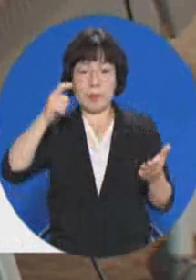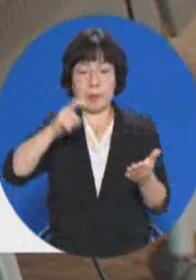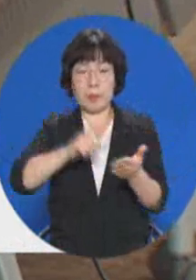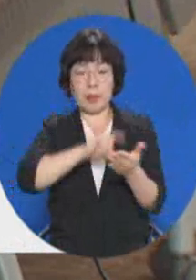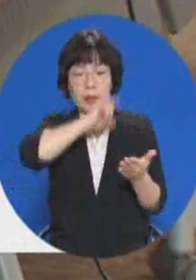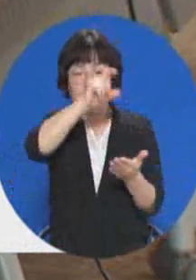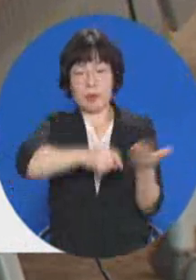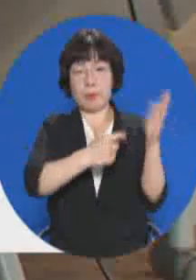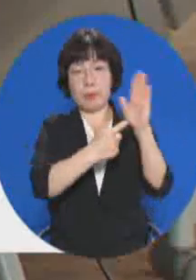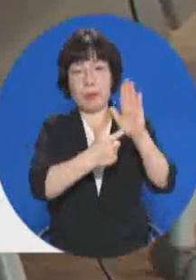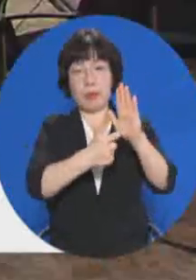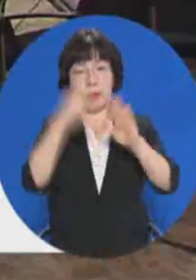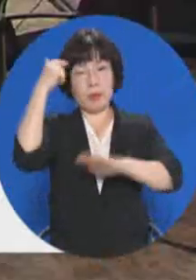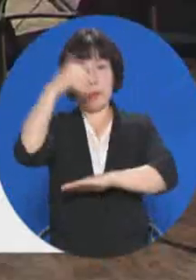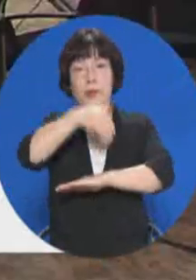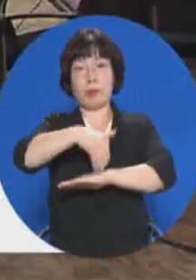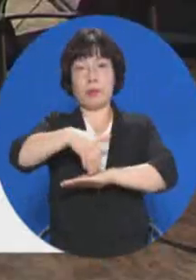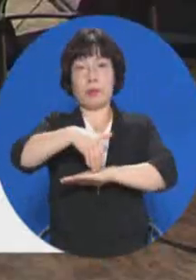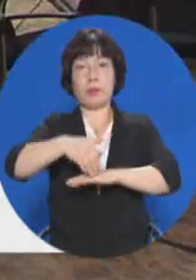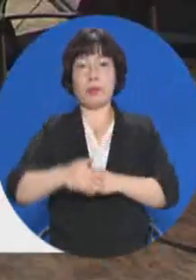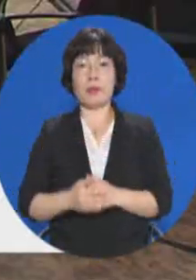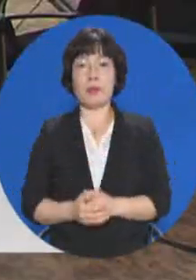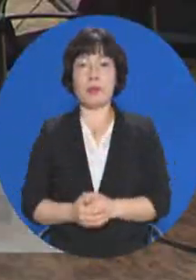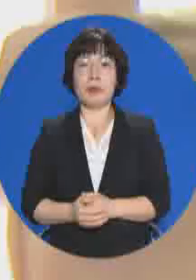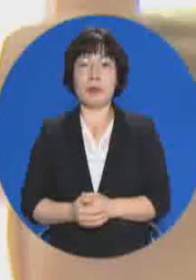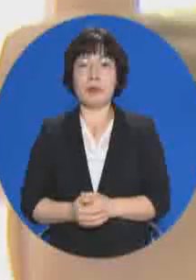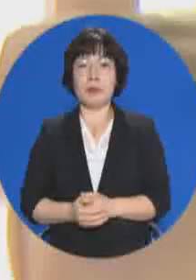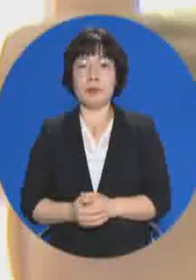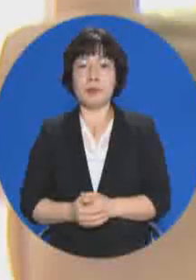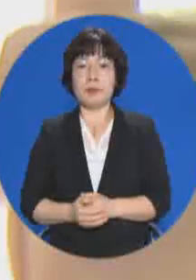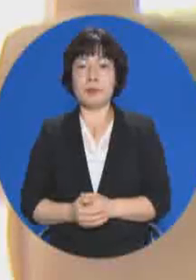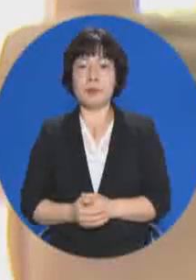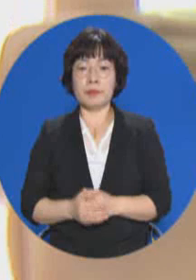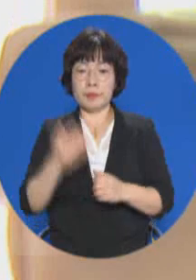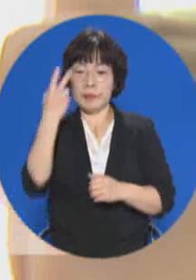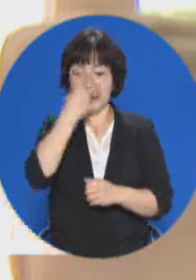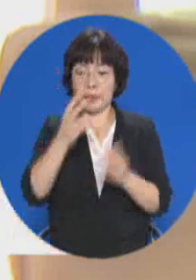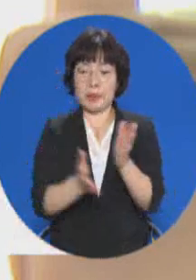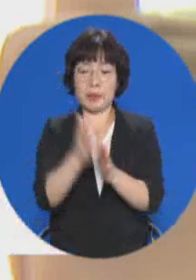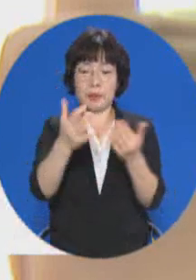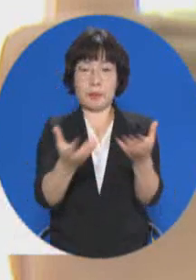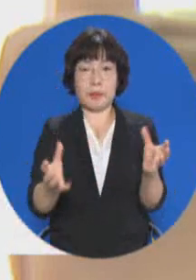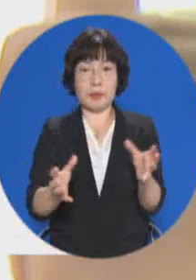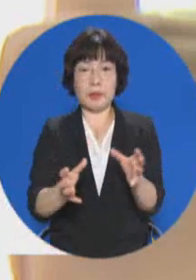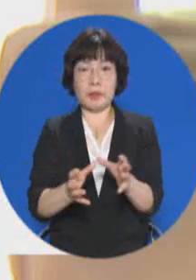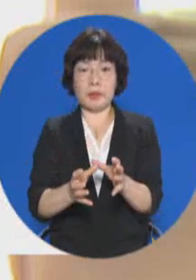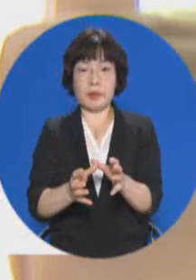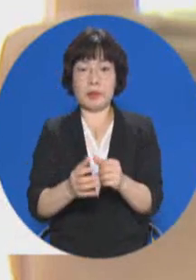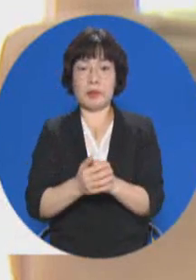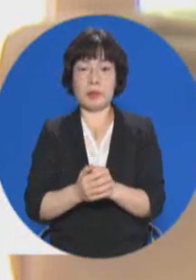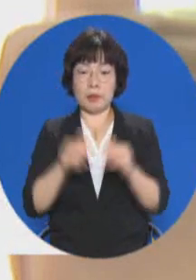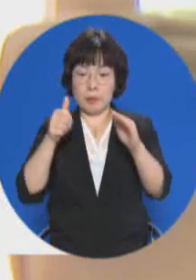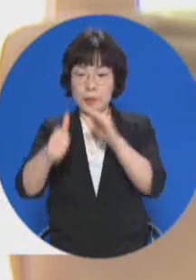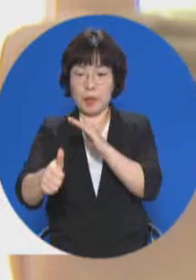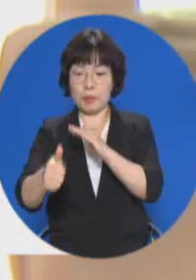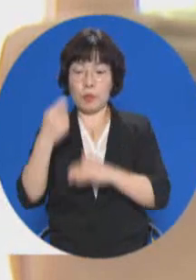적발업체 명단을 공개하는 방안을 검토하기로 했습니다. 환경감시단에 같이 가서